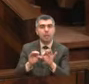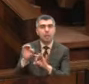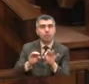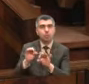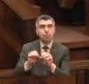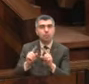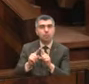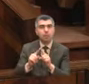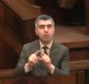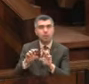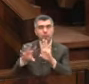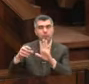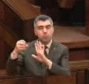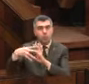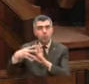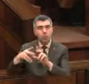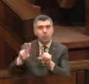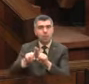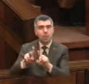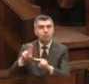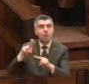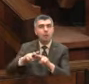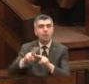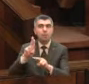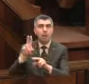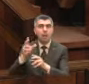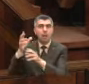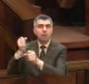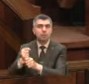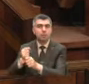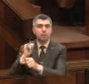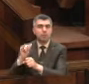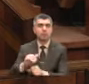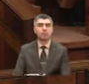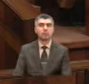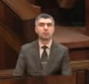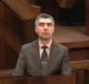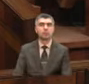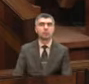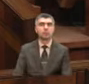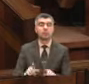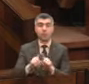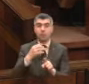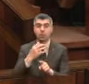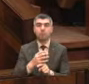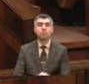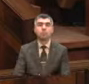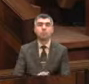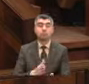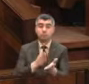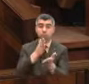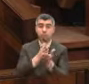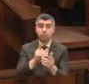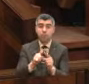للطاقة البديلة تحت القيادة الرشيدة لجلالة الملك محمد السادس نصر الله، حيث أن الطموح هو أن ننتقل من